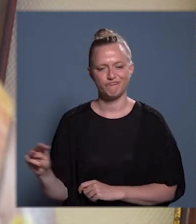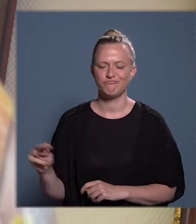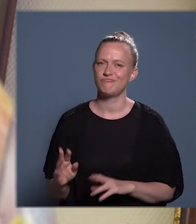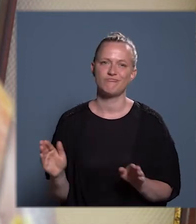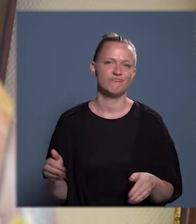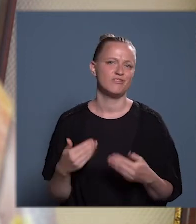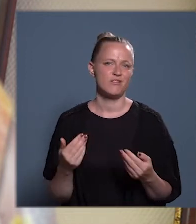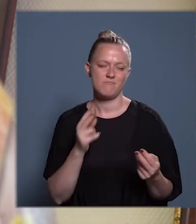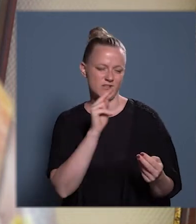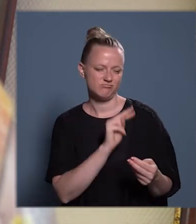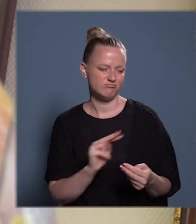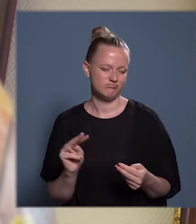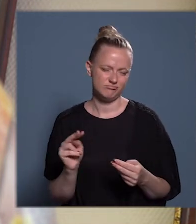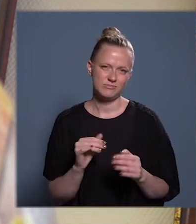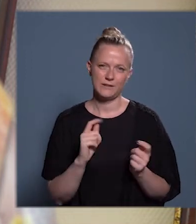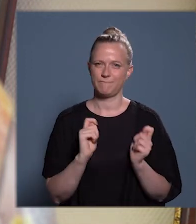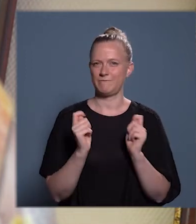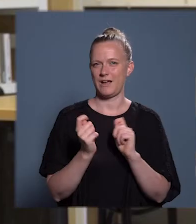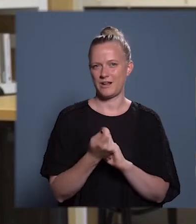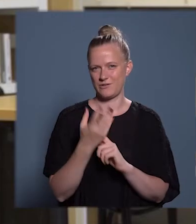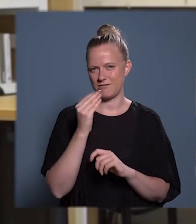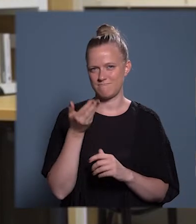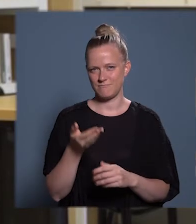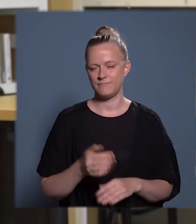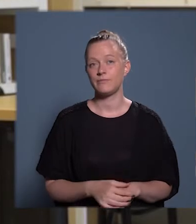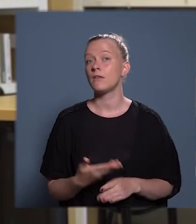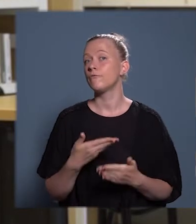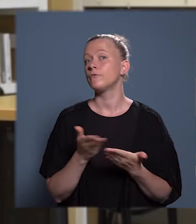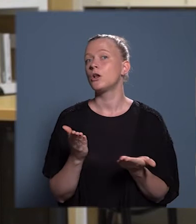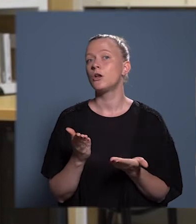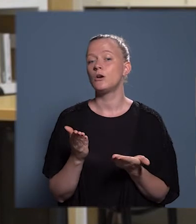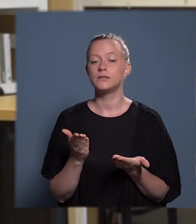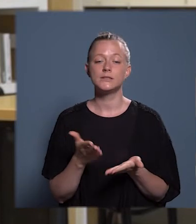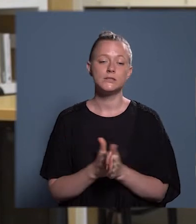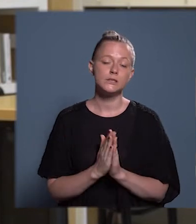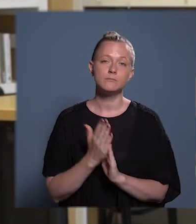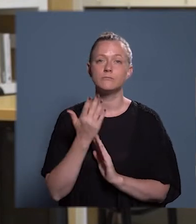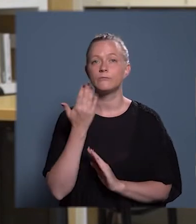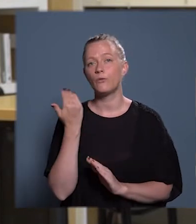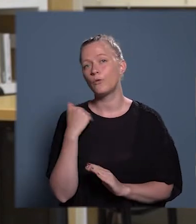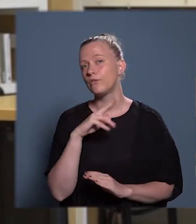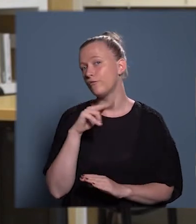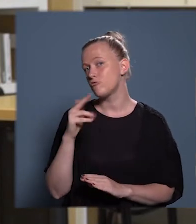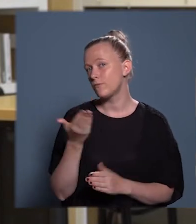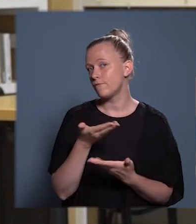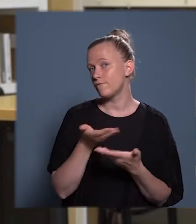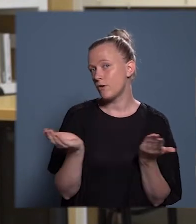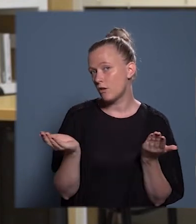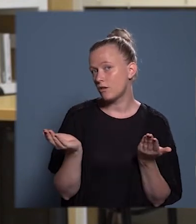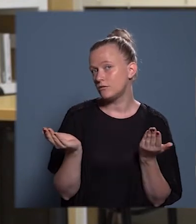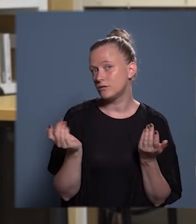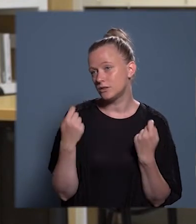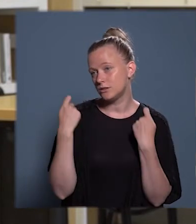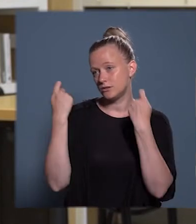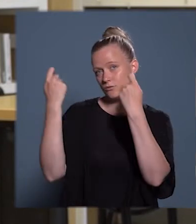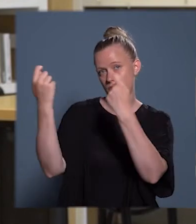kivenni, sőt, hogyha valaki kért egy festményt, vagy valaki neki